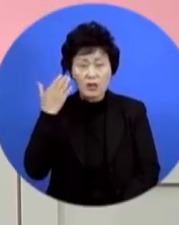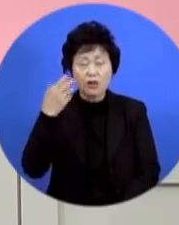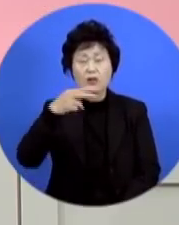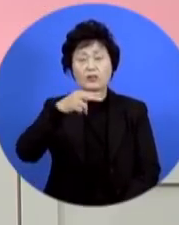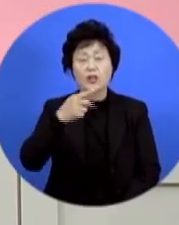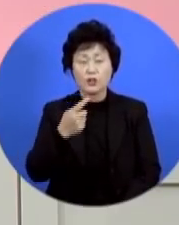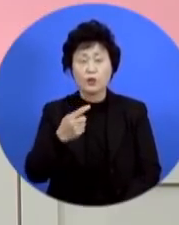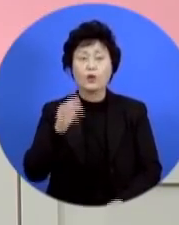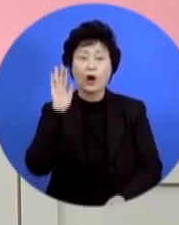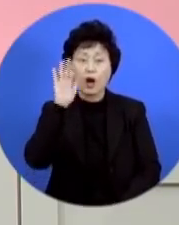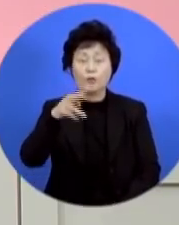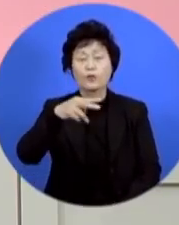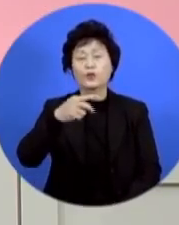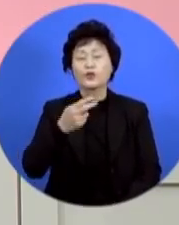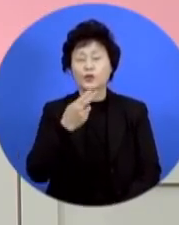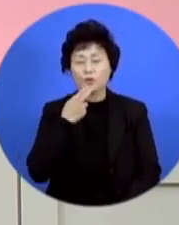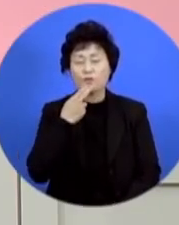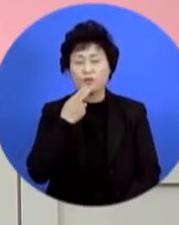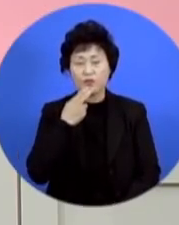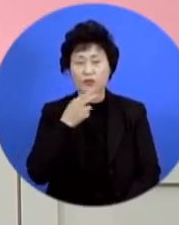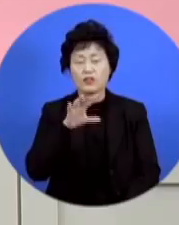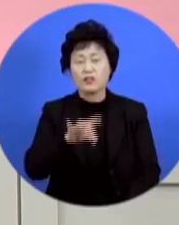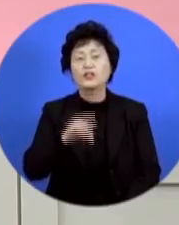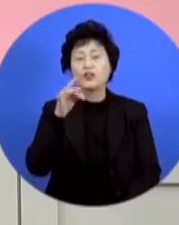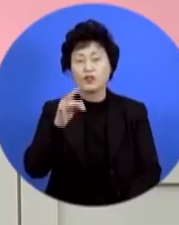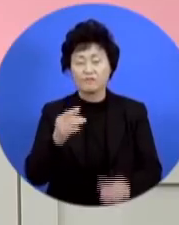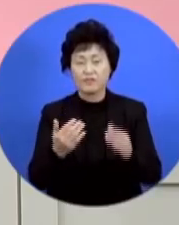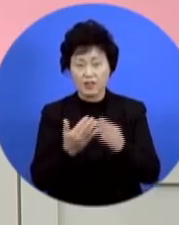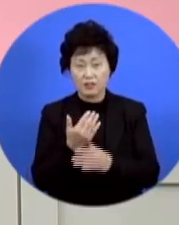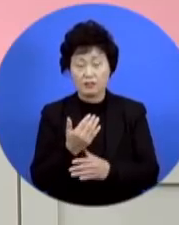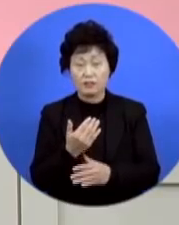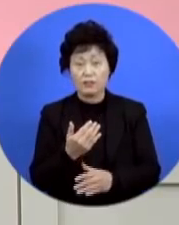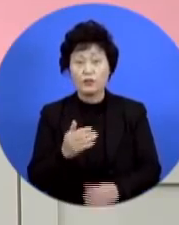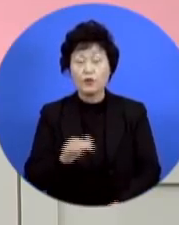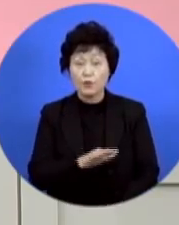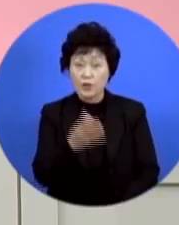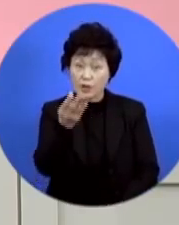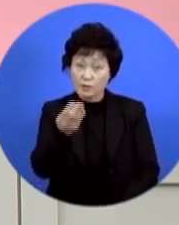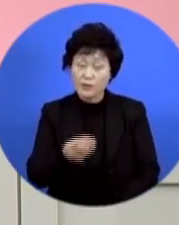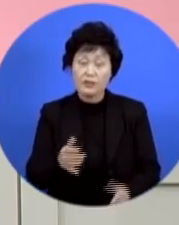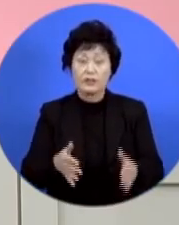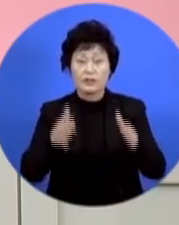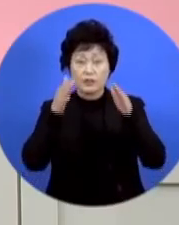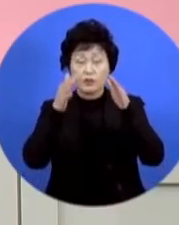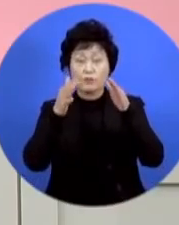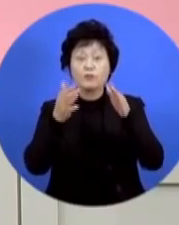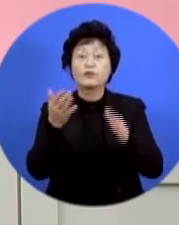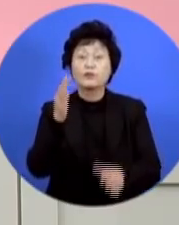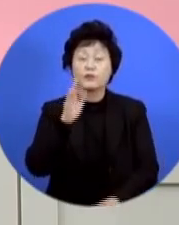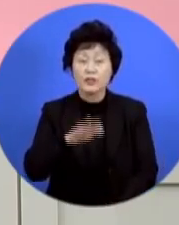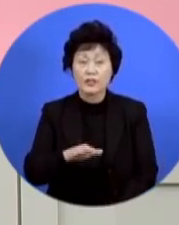네. 그러니까 저희가 그 임대 쓰고 있는 건물에서